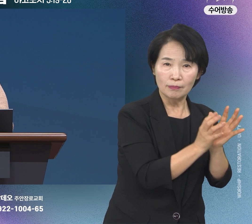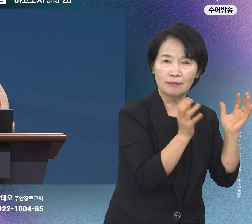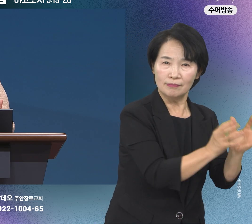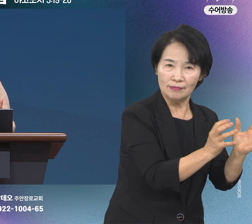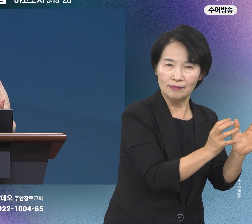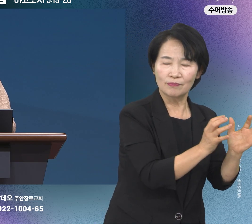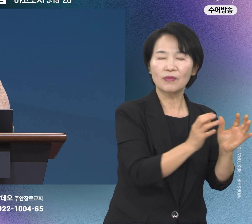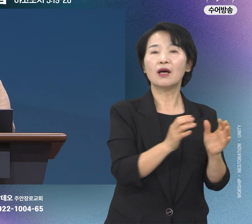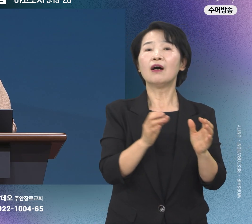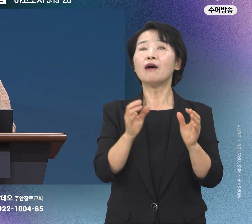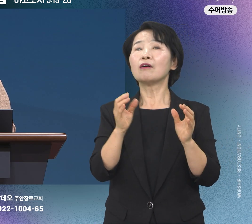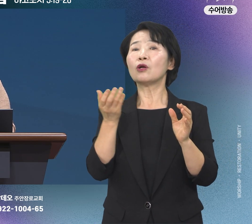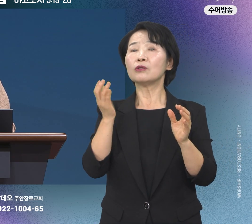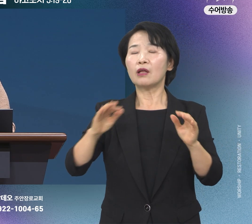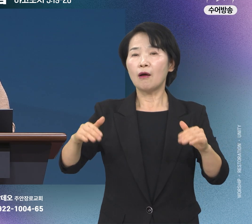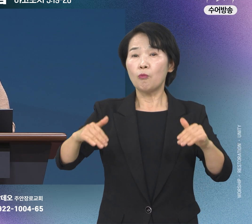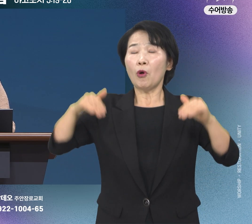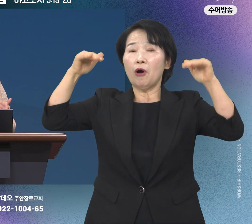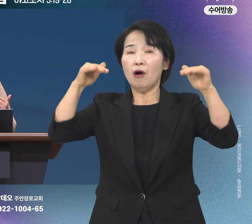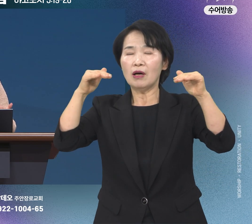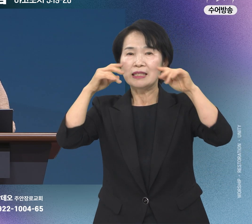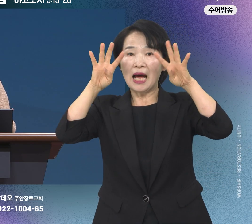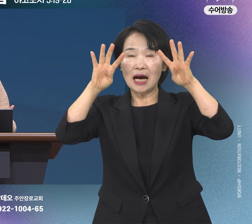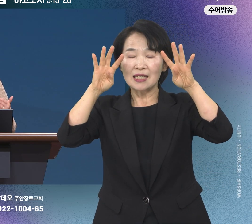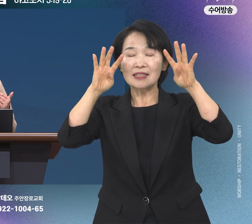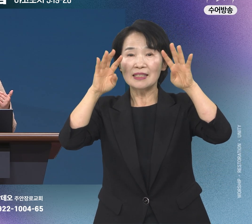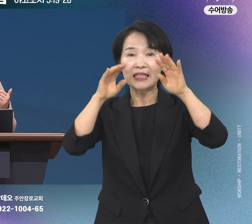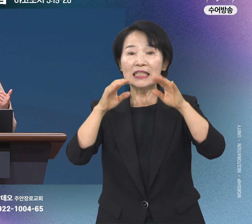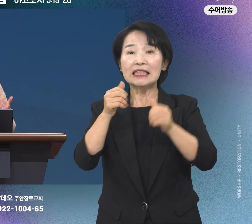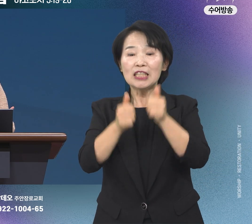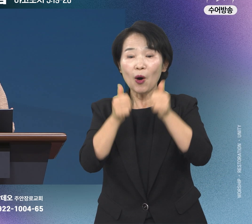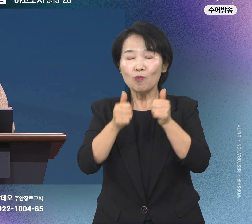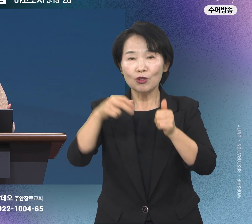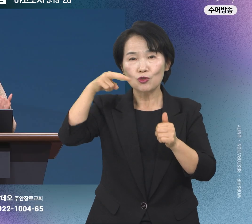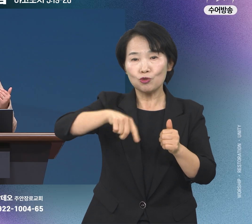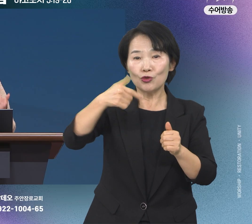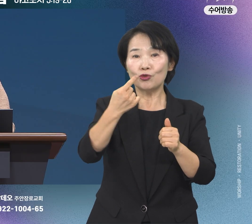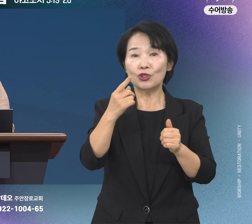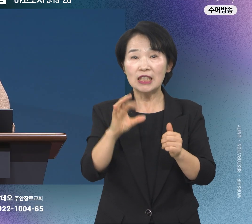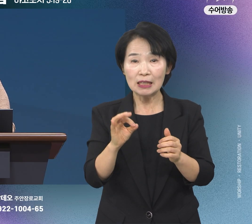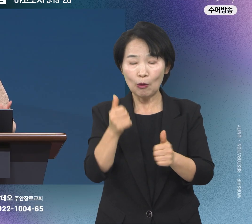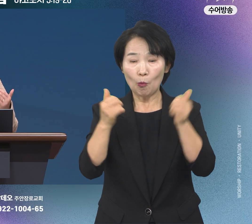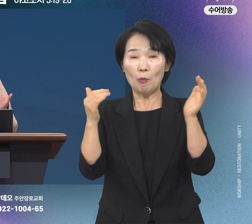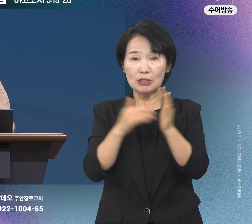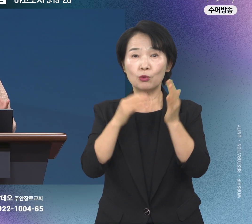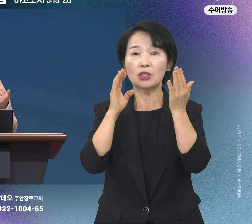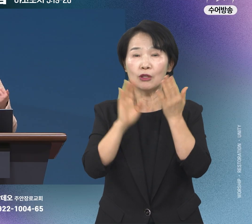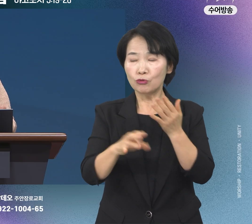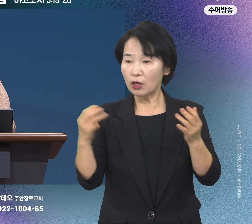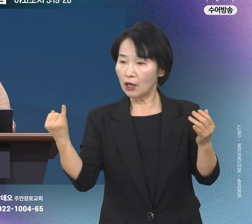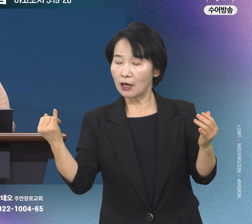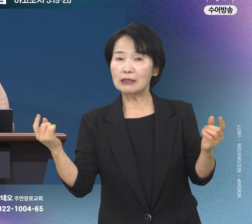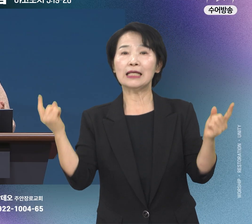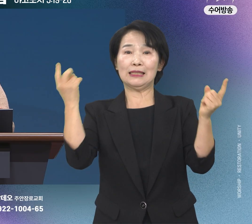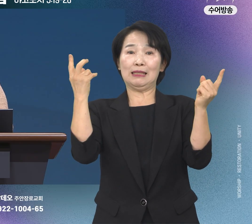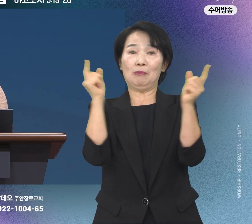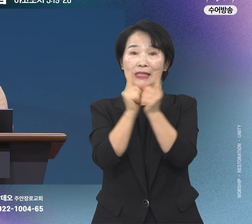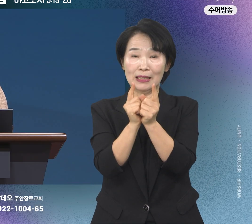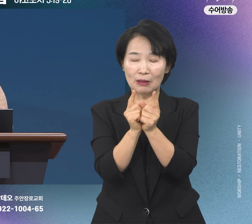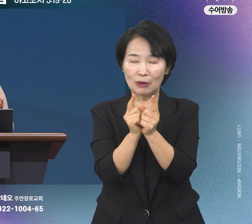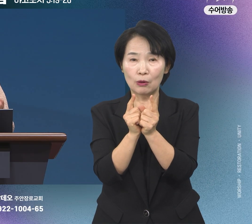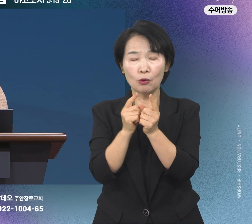입시가 끝난 어느 날이었습니다. 그 어느 날에 이렇게 이야기를 하더군요. 소영아, 우리가